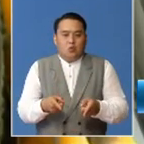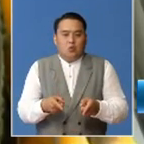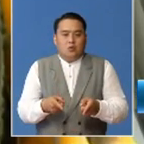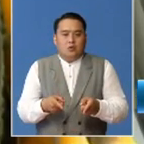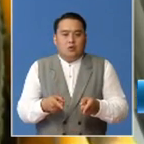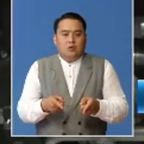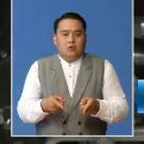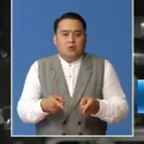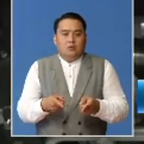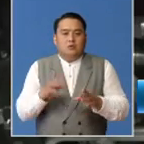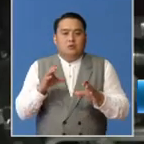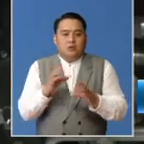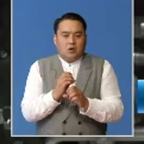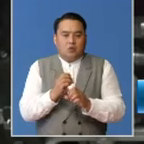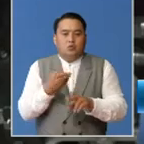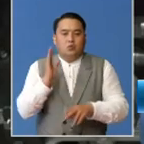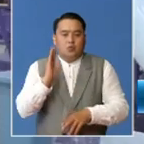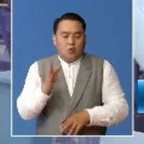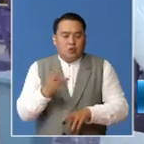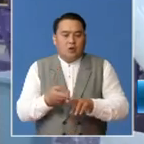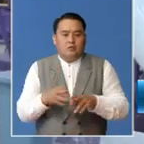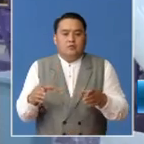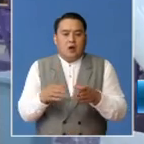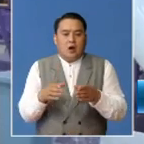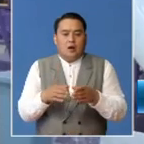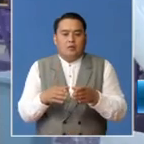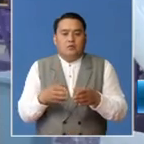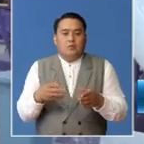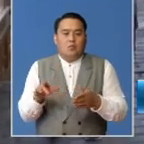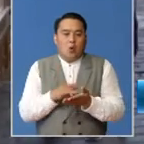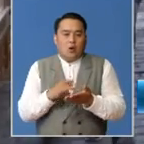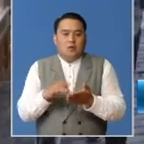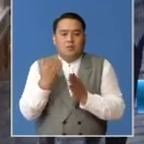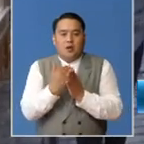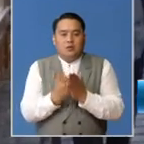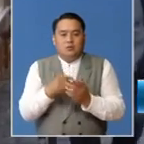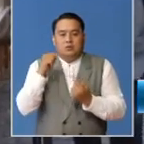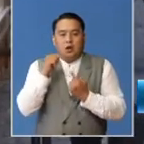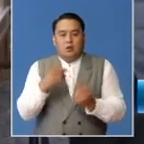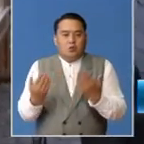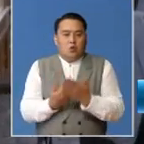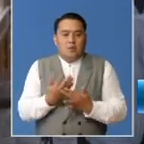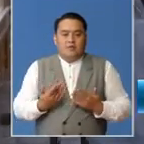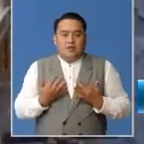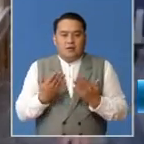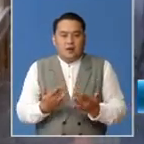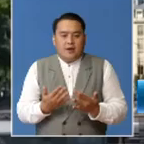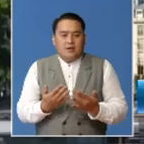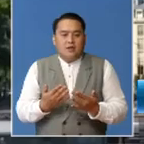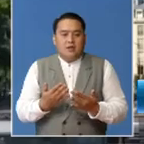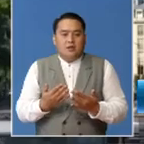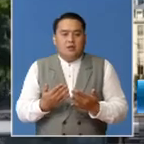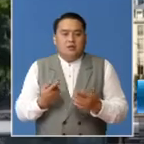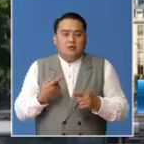на счет, станет заметно меньше. Кроме того, еще не все компании привели свои бухгалтерские программы в соответствии с новыми требованиями, и не